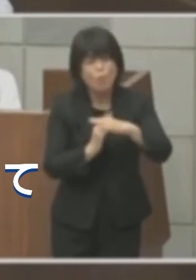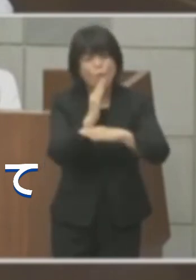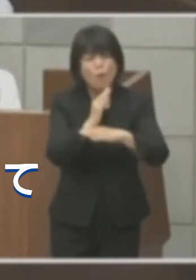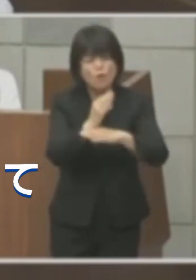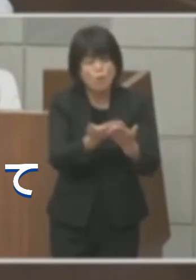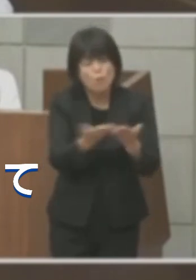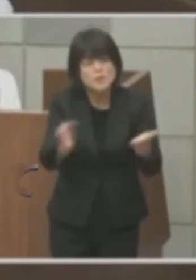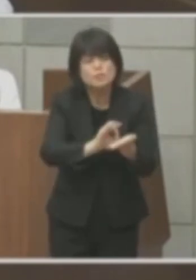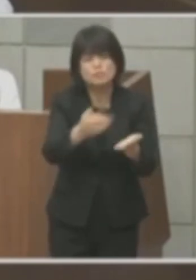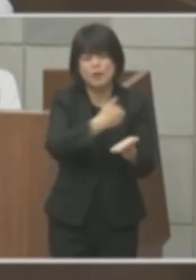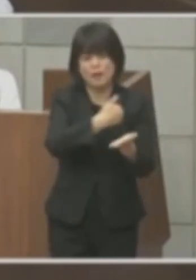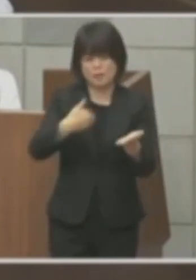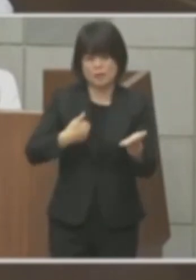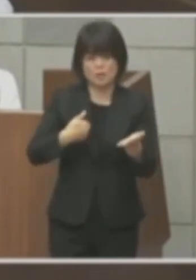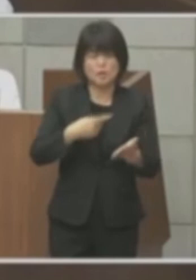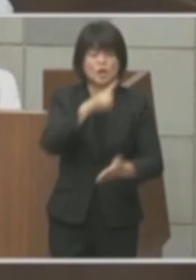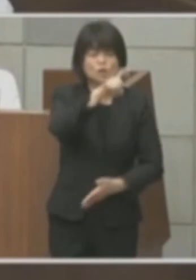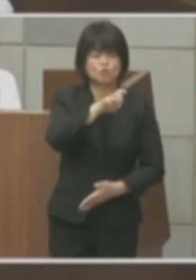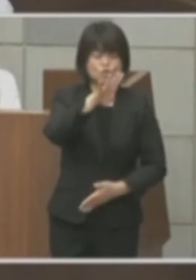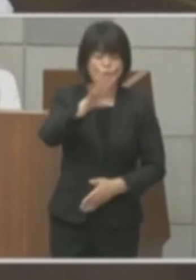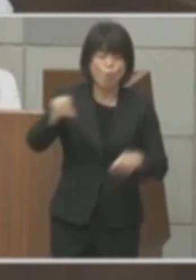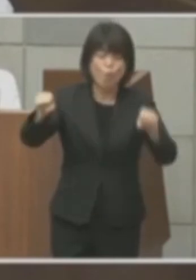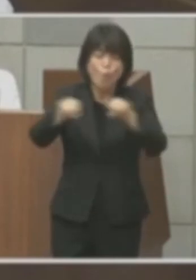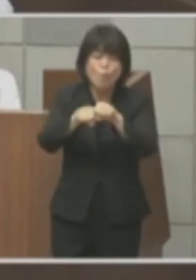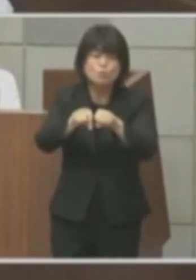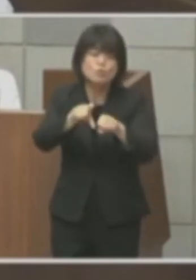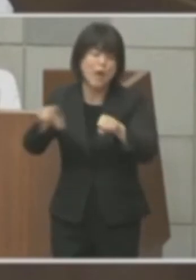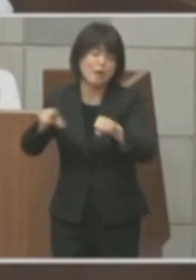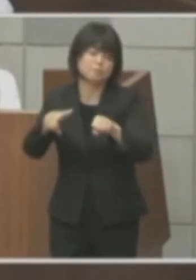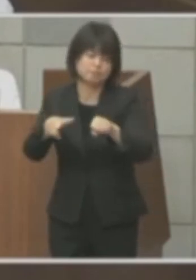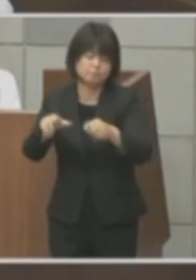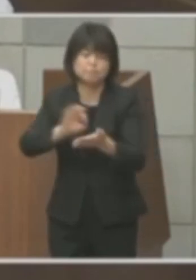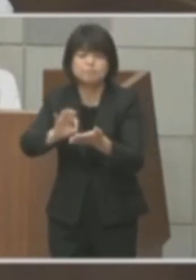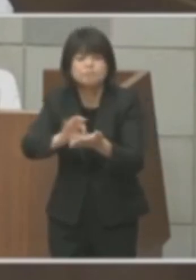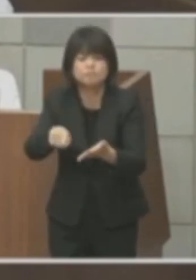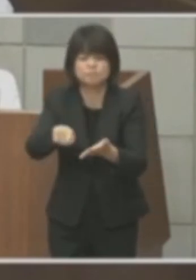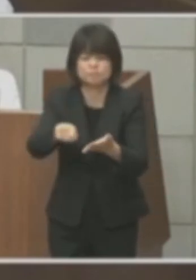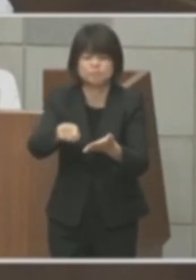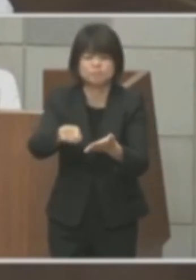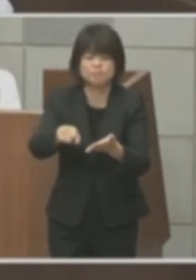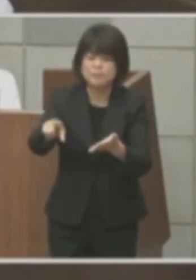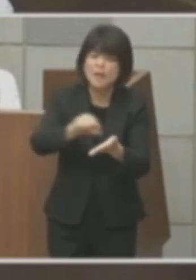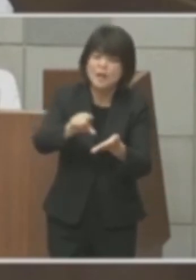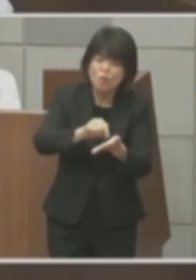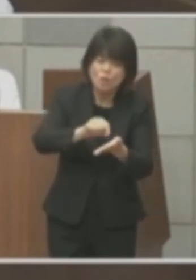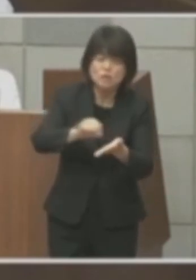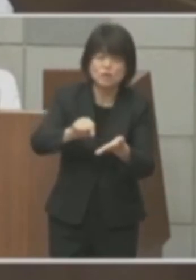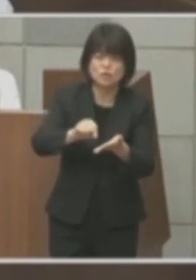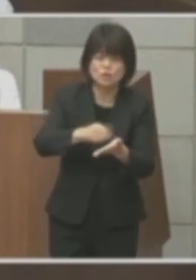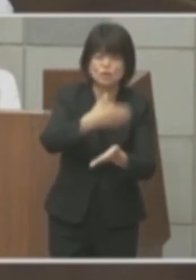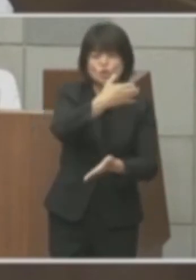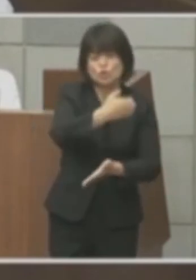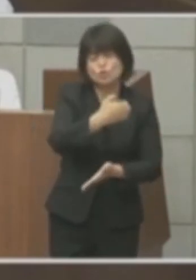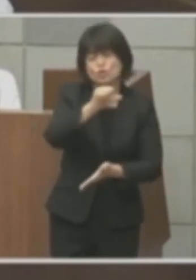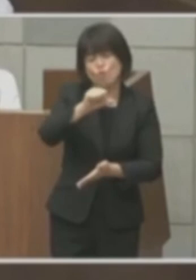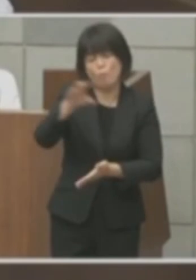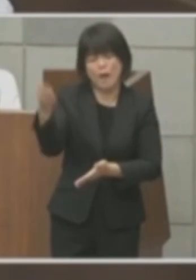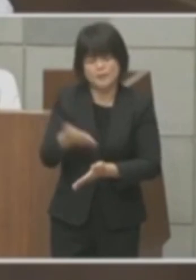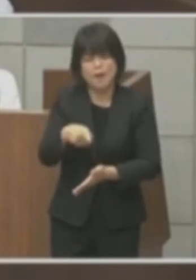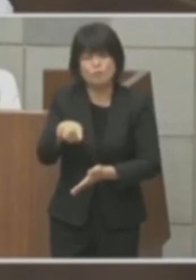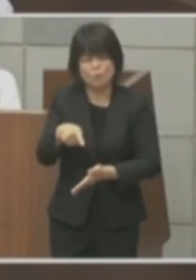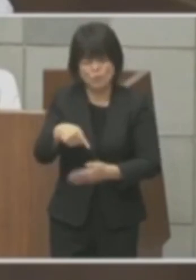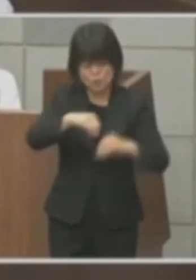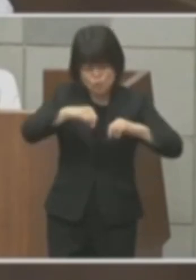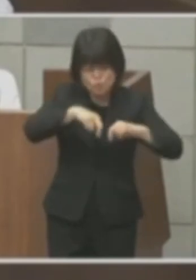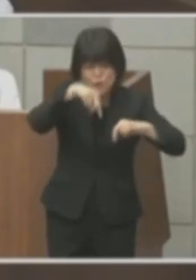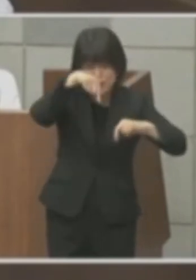して、14億6900万円分が使用され、使用率は 96.5% と非常に高く、内訳